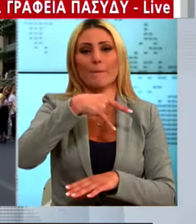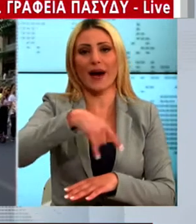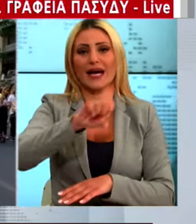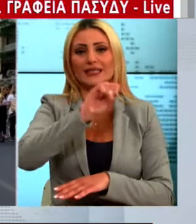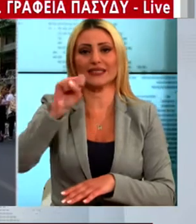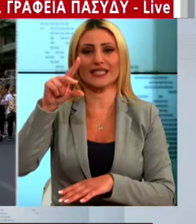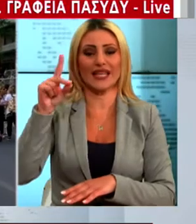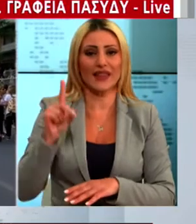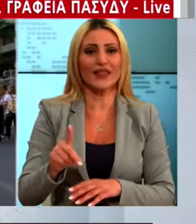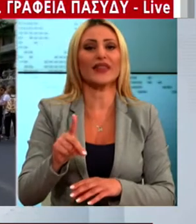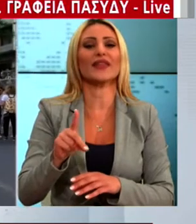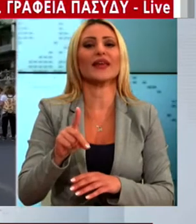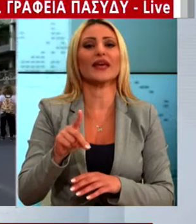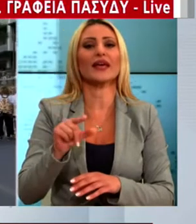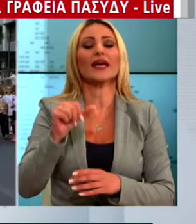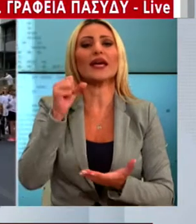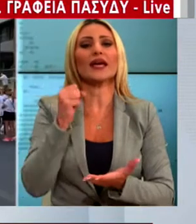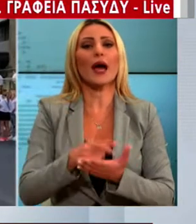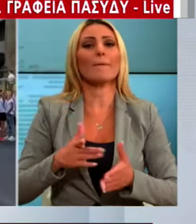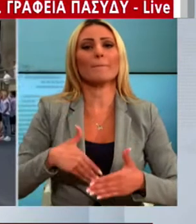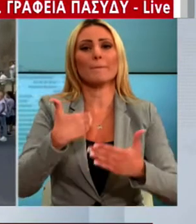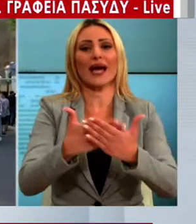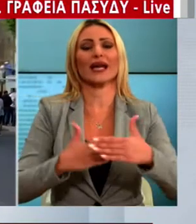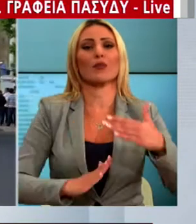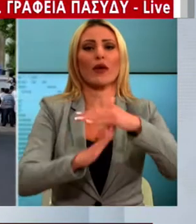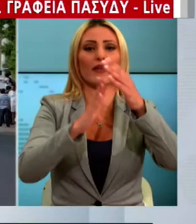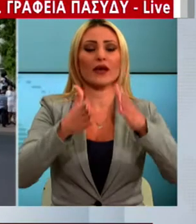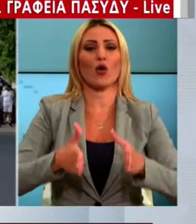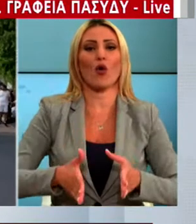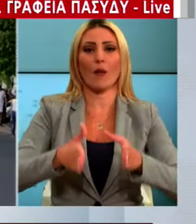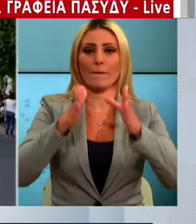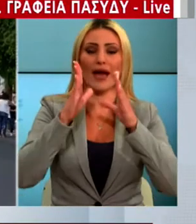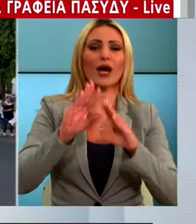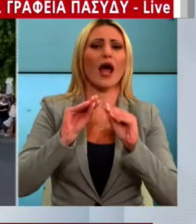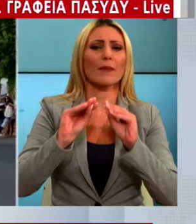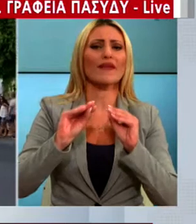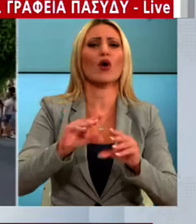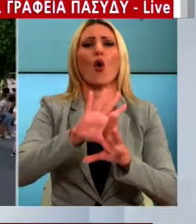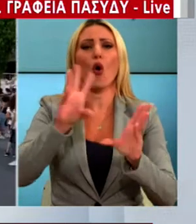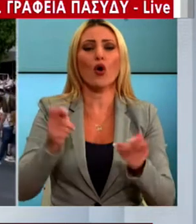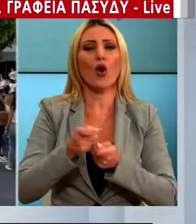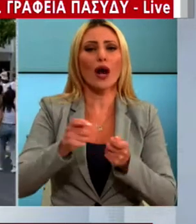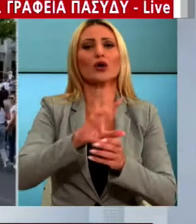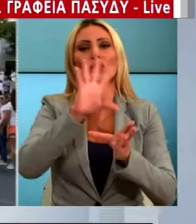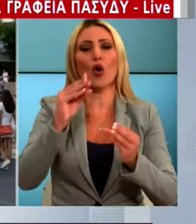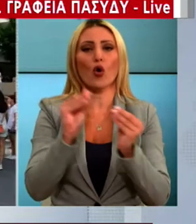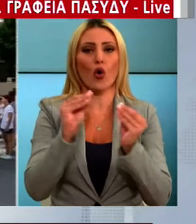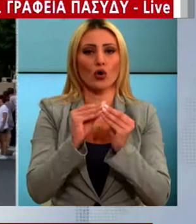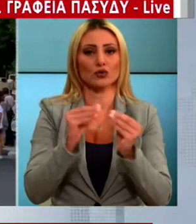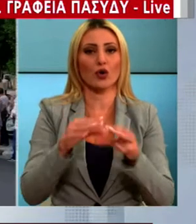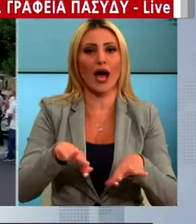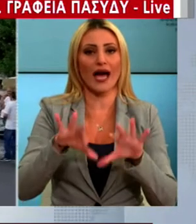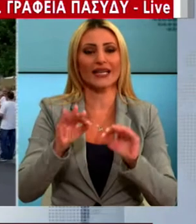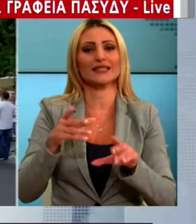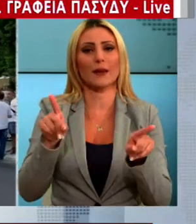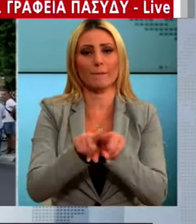και το Προεδρικό Μέγαρο, όπου οι εκπαιδευτικές οργανώσεις και οι εκπαιδευτικοί, καθώς επίσης και πλήθος κόσμου που βρίσκεται εδώ